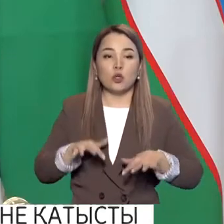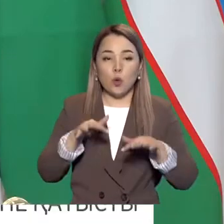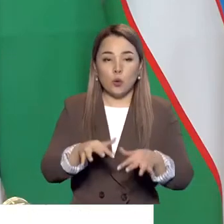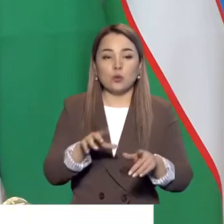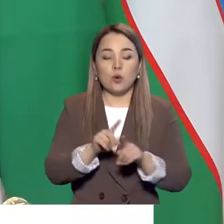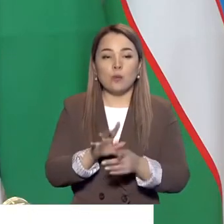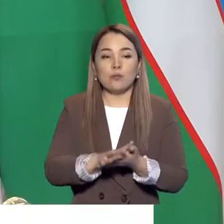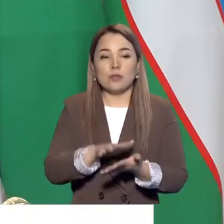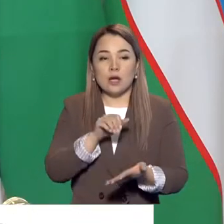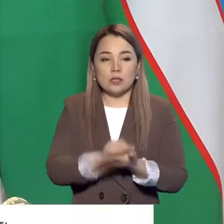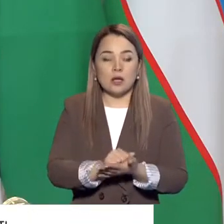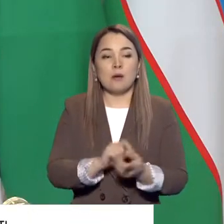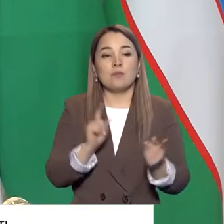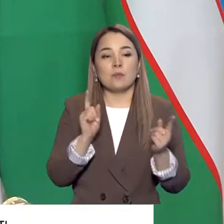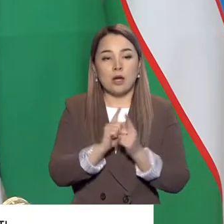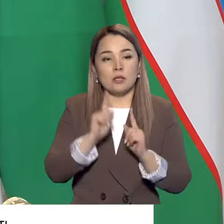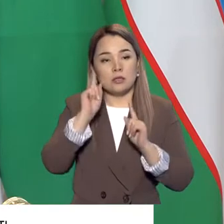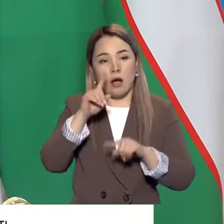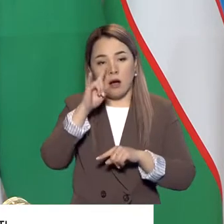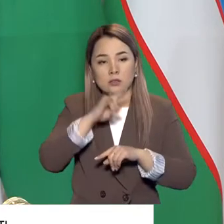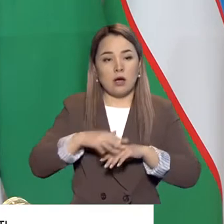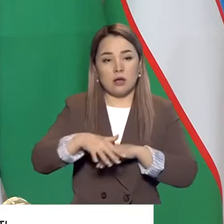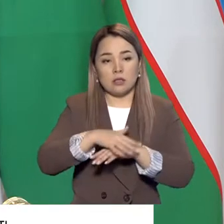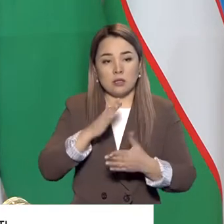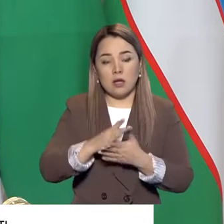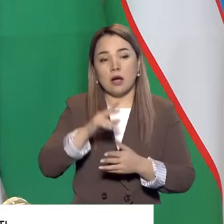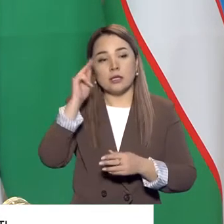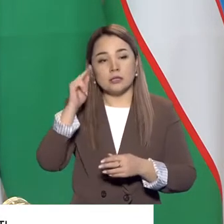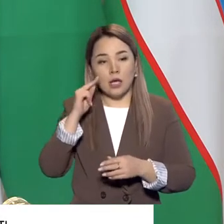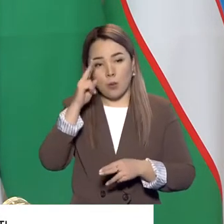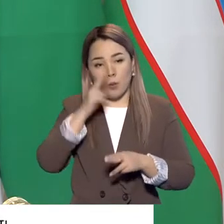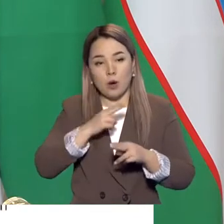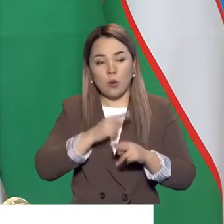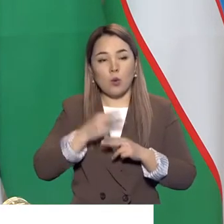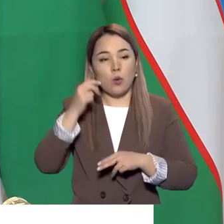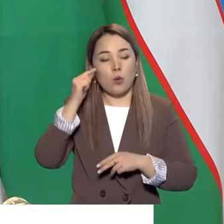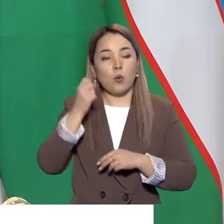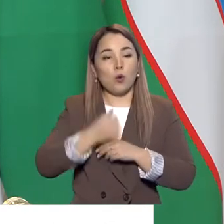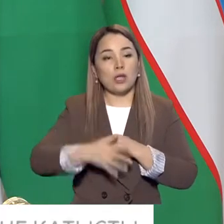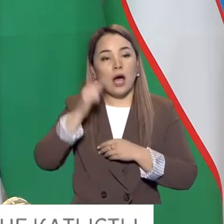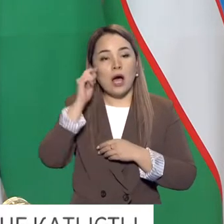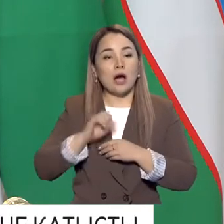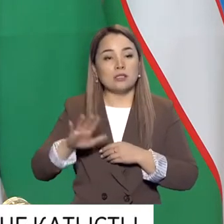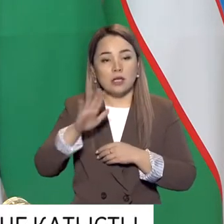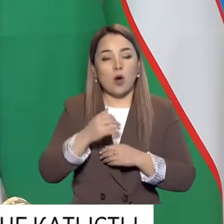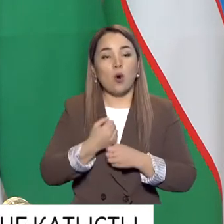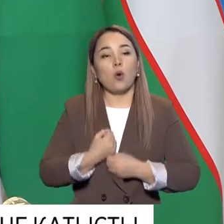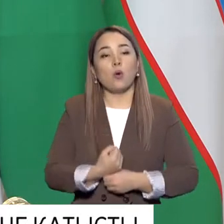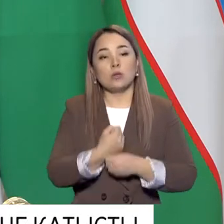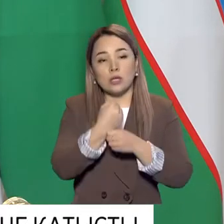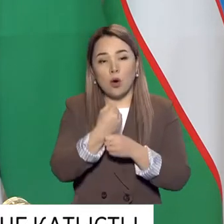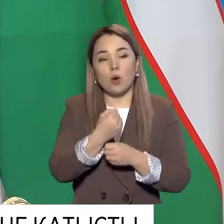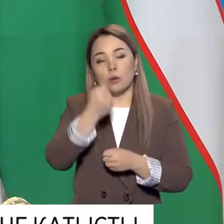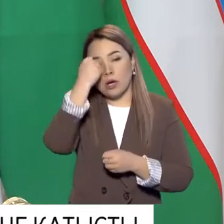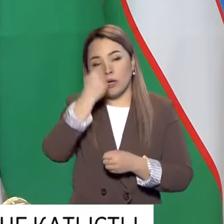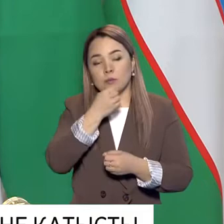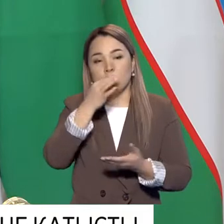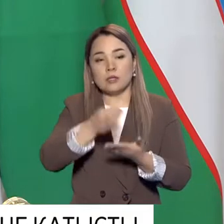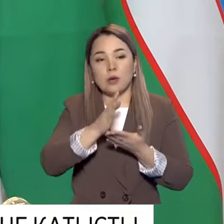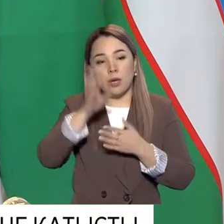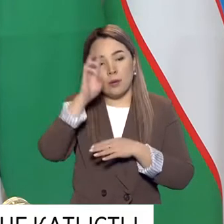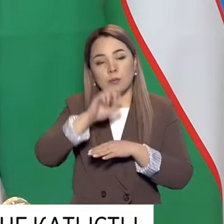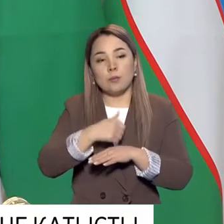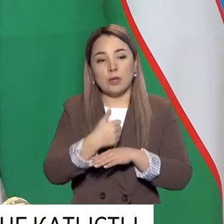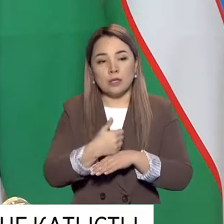және озбырлығымен бетпе-бет келді. Қытай және бауырлас Орталық Азия елдерінің қолдауын ризашылықпен қабылдадық. Мемлекет ретінде,